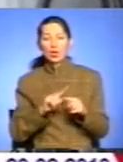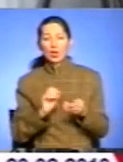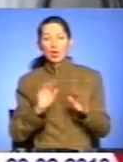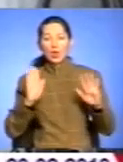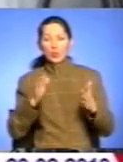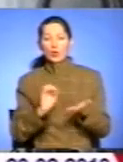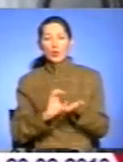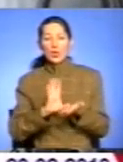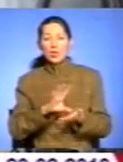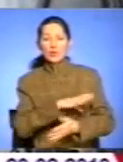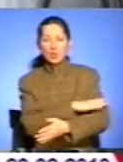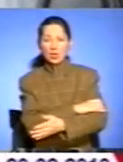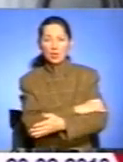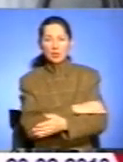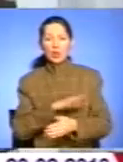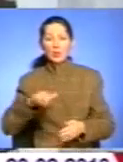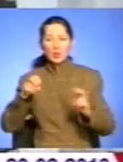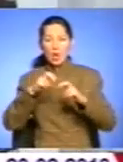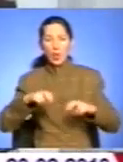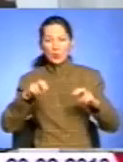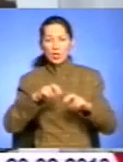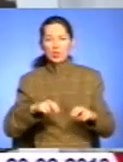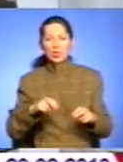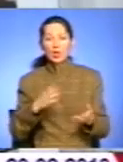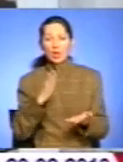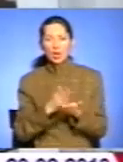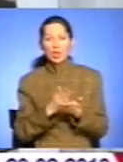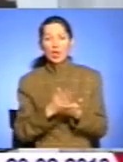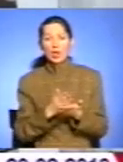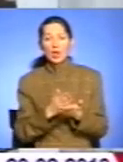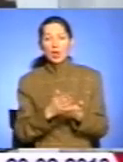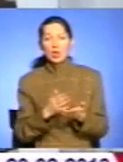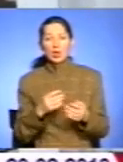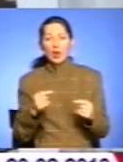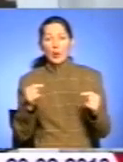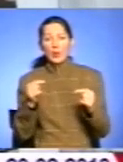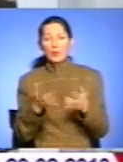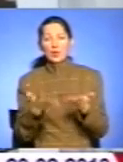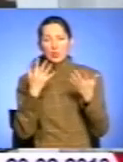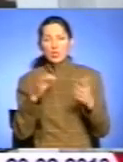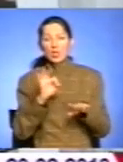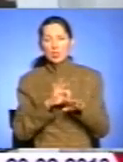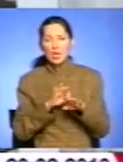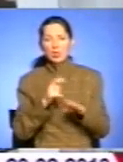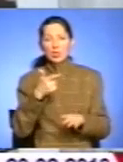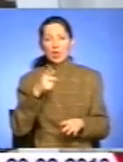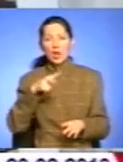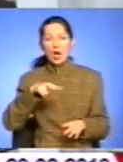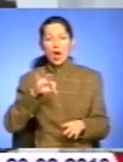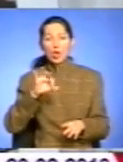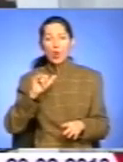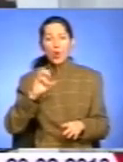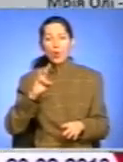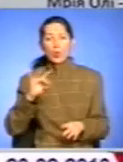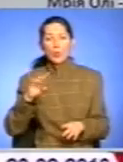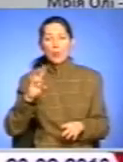діагноз – гломерулонефрит 4-го ступеня. В Олі відмовляють обидві нирки. Місяць життя дівчини підтримує апарат штучної нирки.